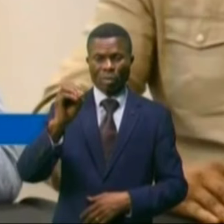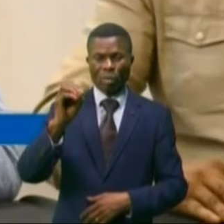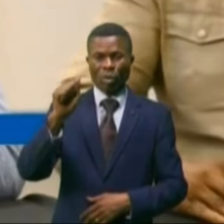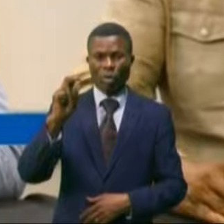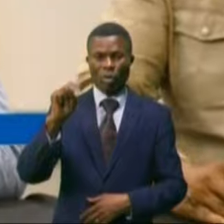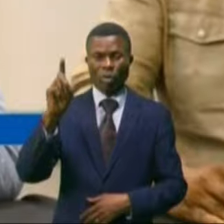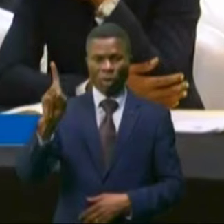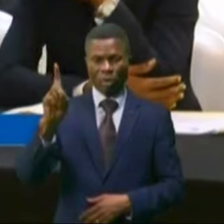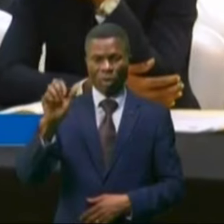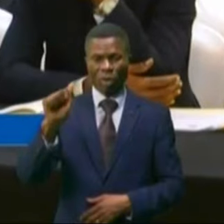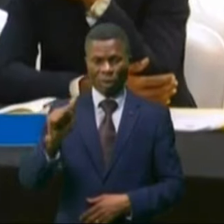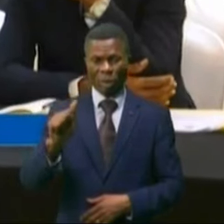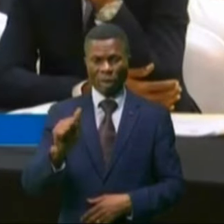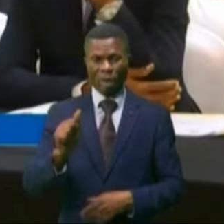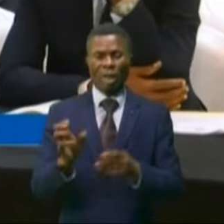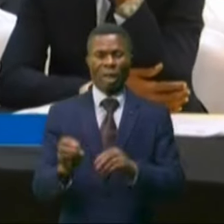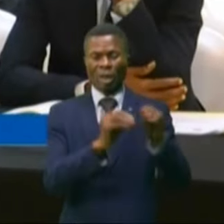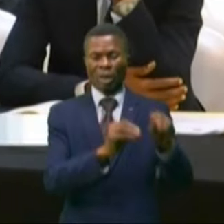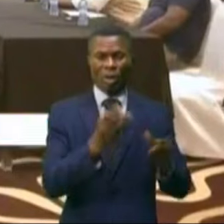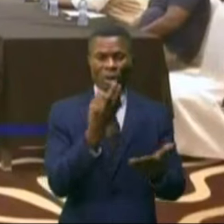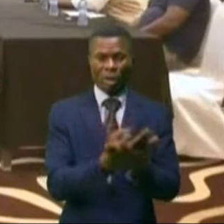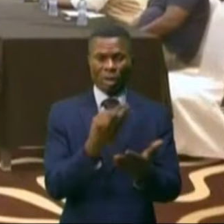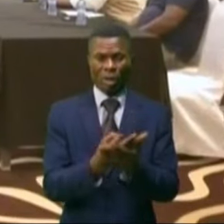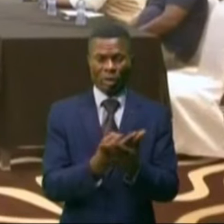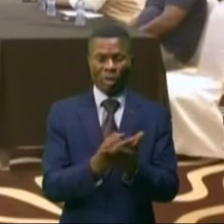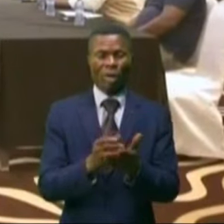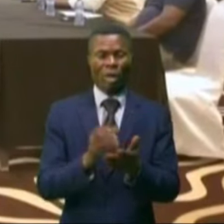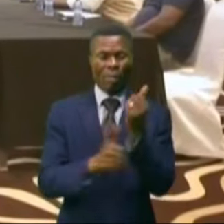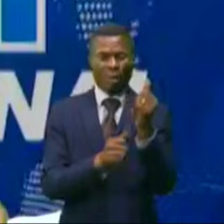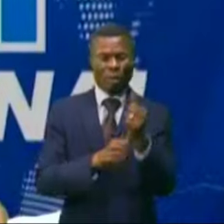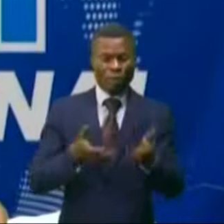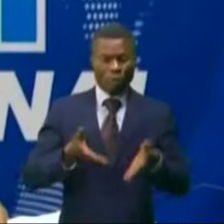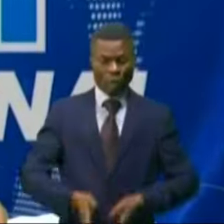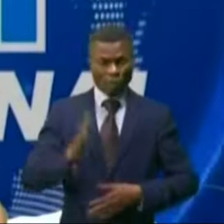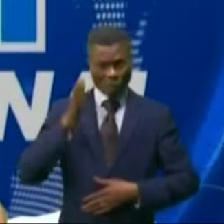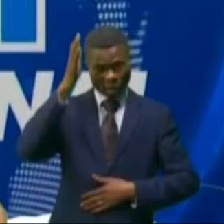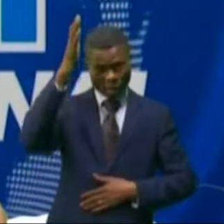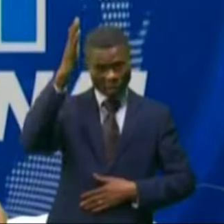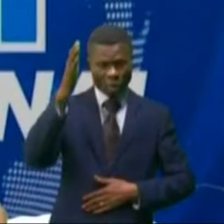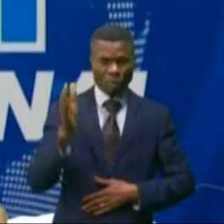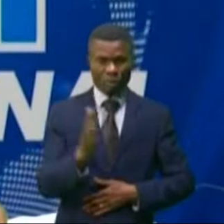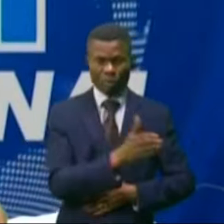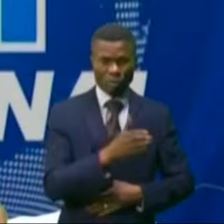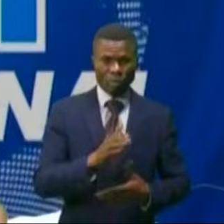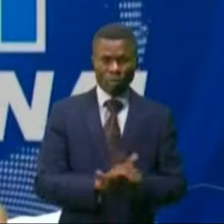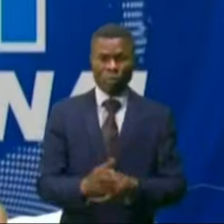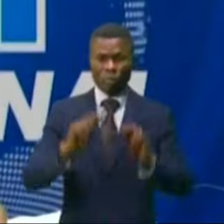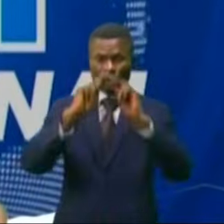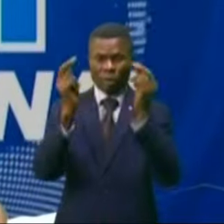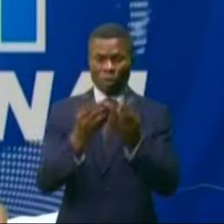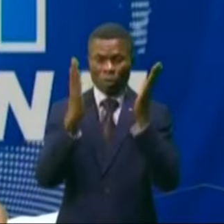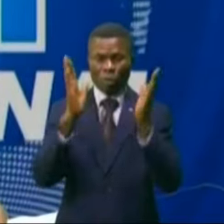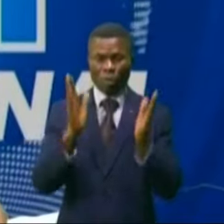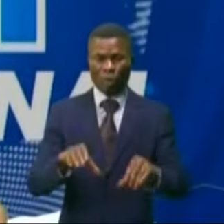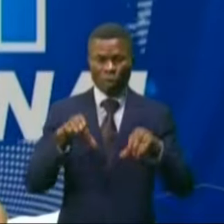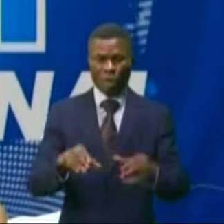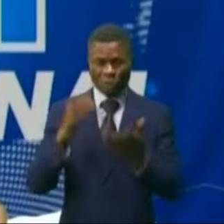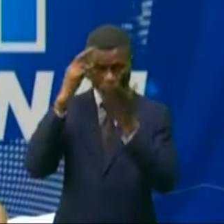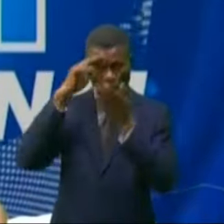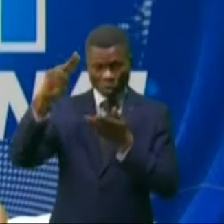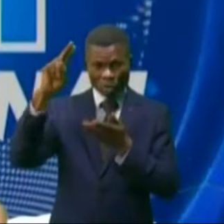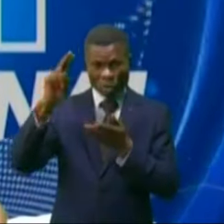que la mise sur pied du fonds pour les générations futures. Un groupe d'étudiants congolais de la faculté